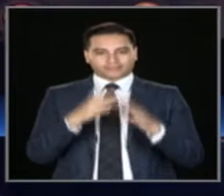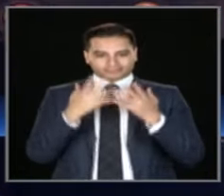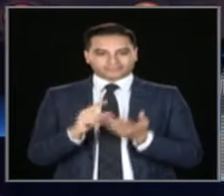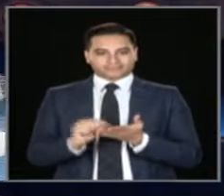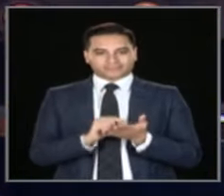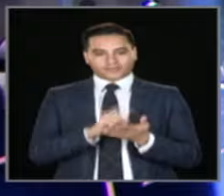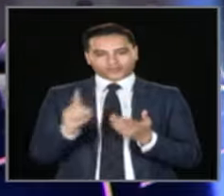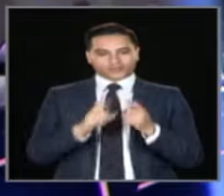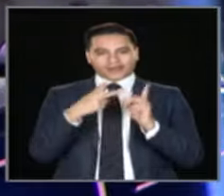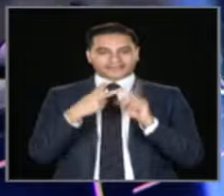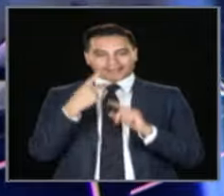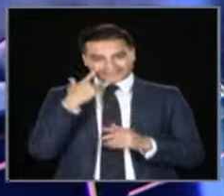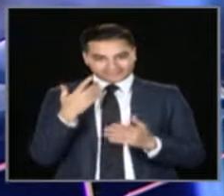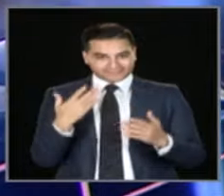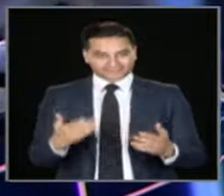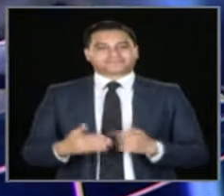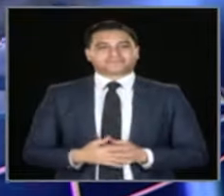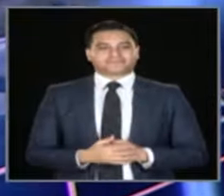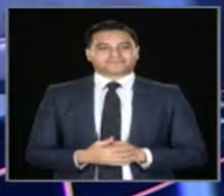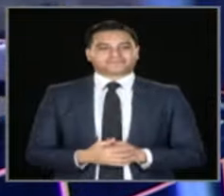وعمرو. السؤال الثاني،